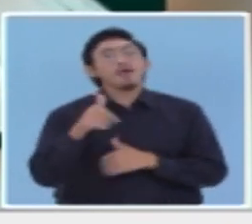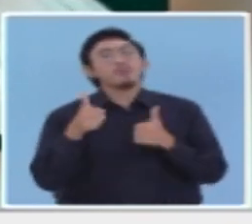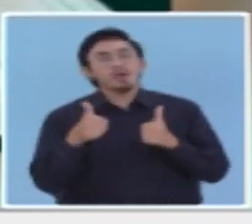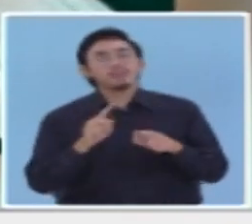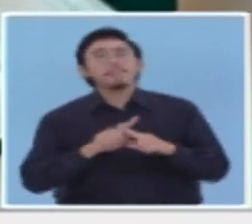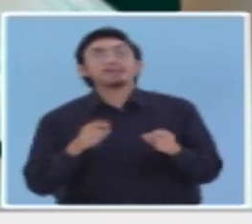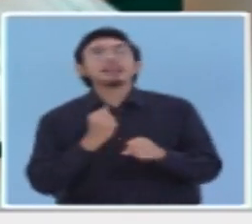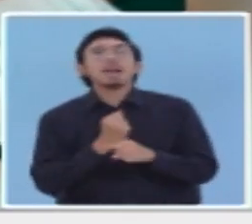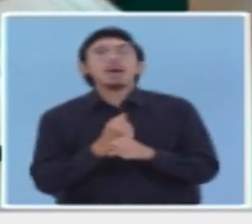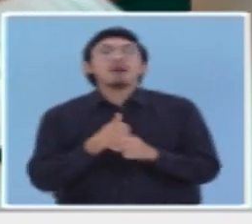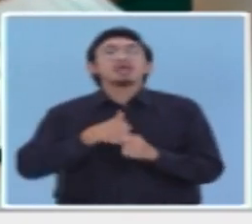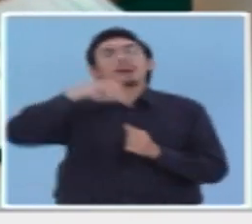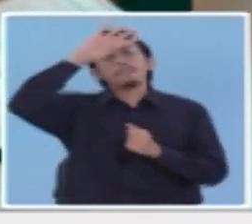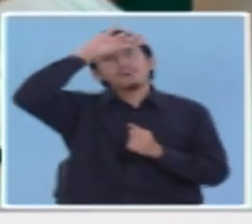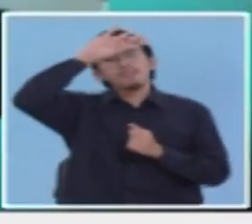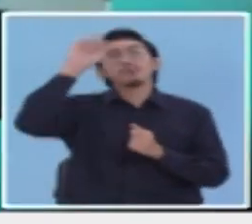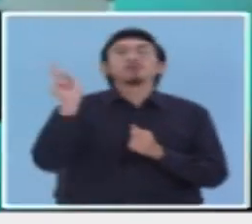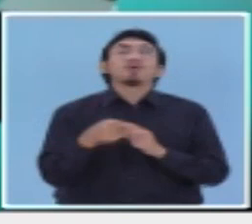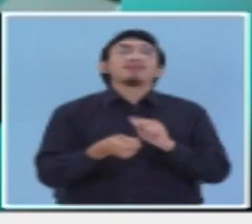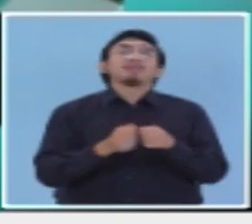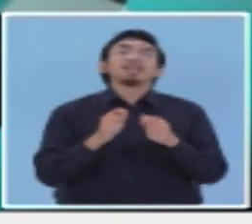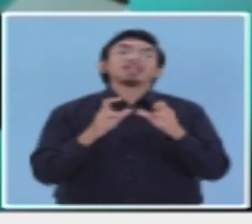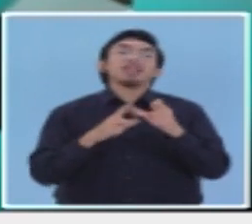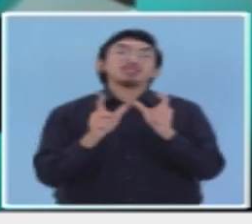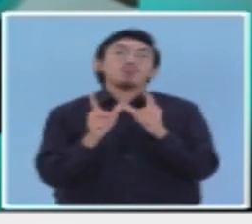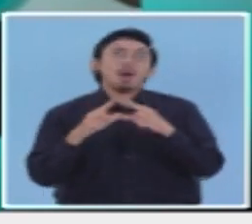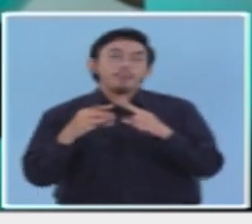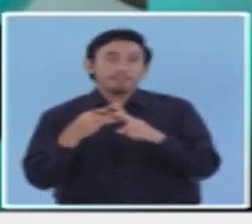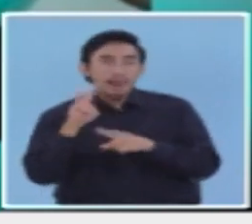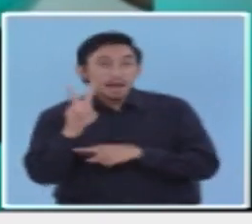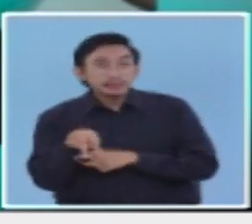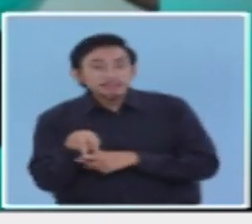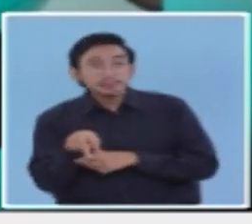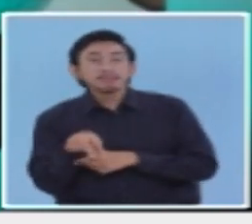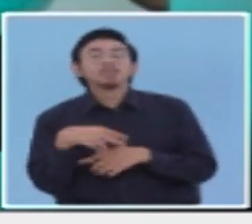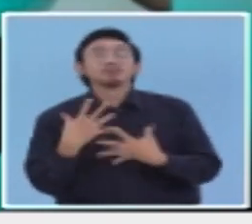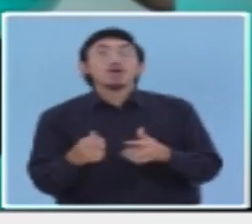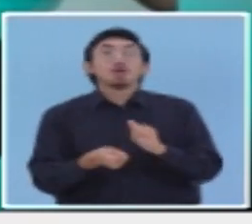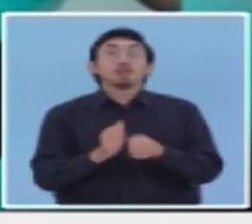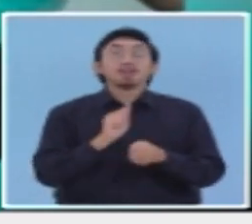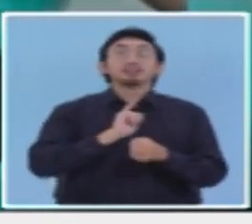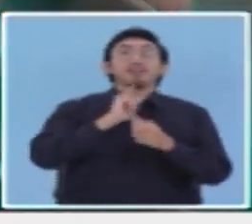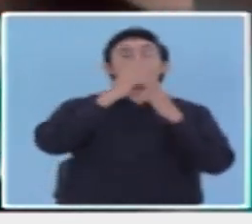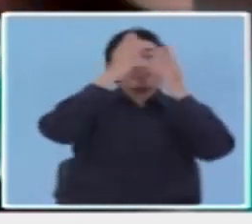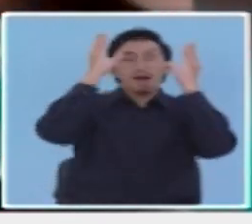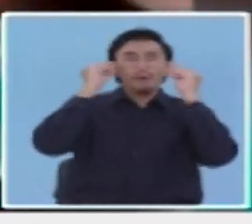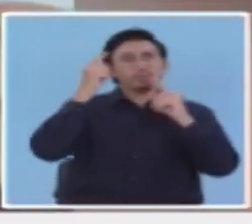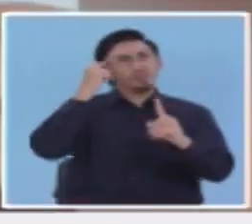saya dites lagi. Dan memang untuk rumah sakit dan dokter Dila itu memikirkan bahwa saya